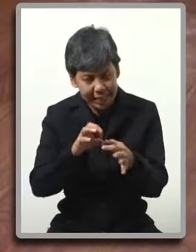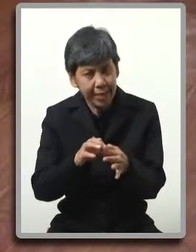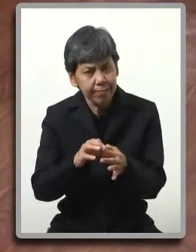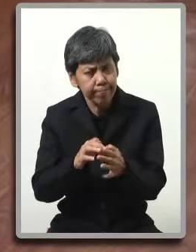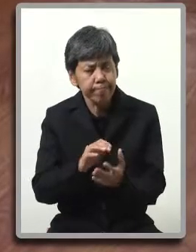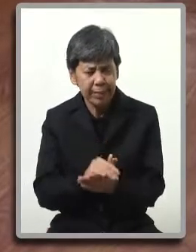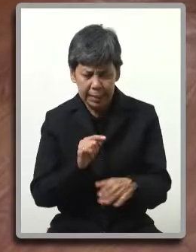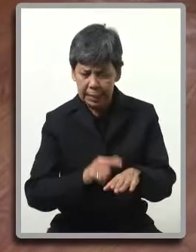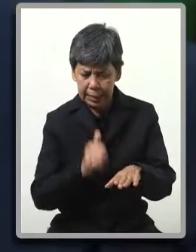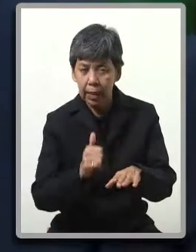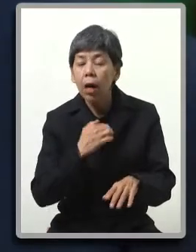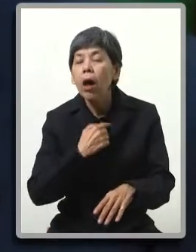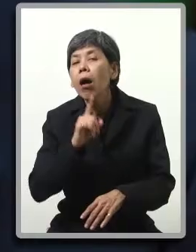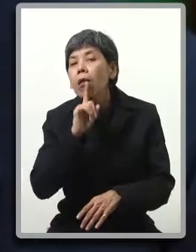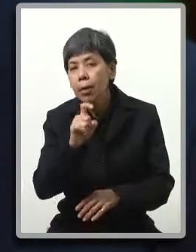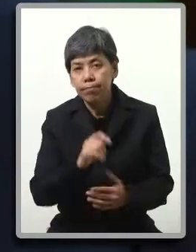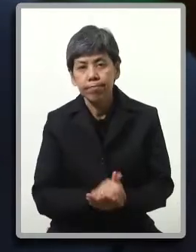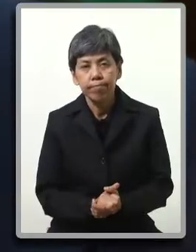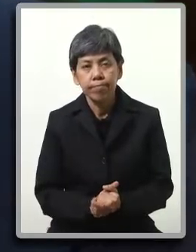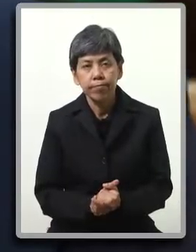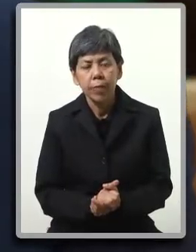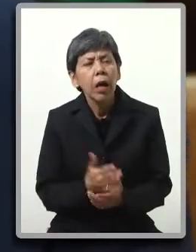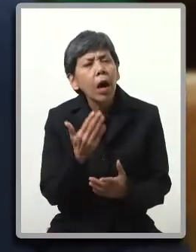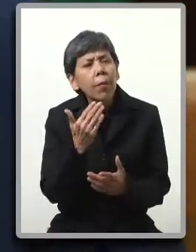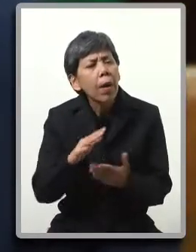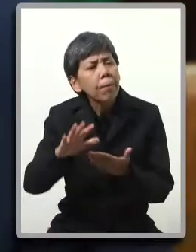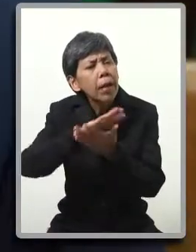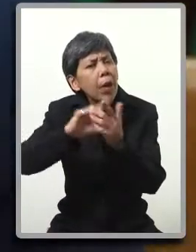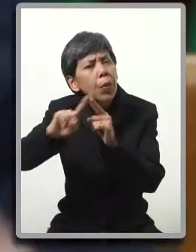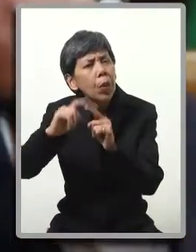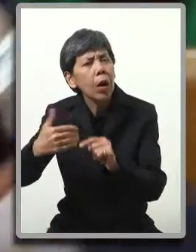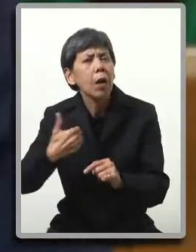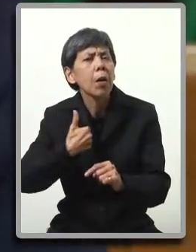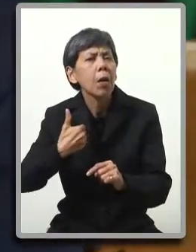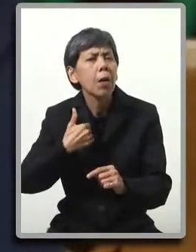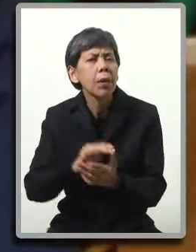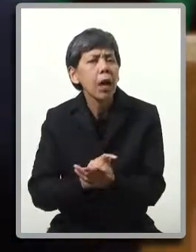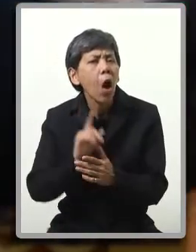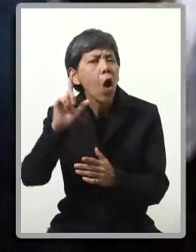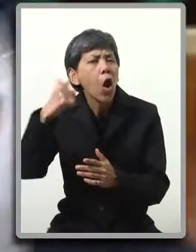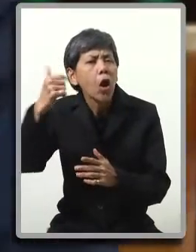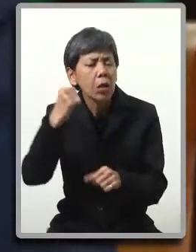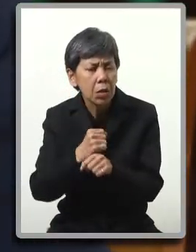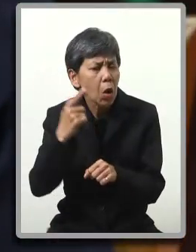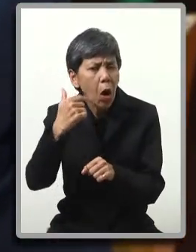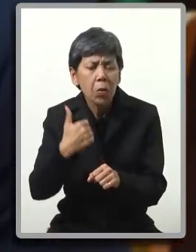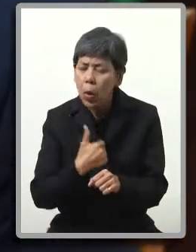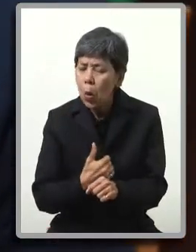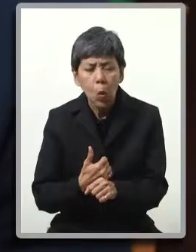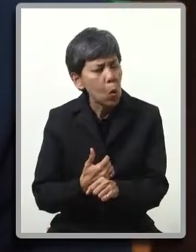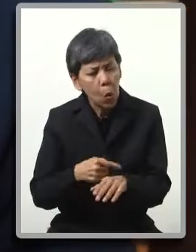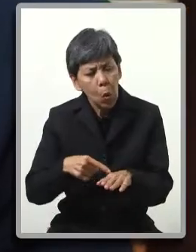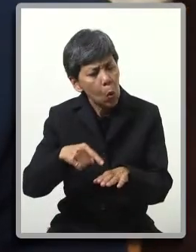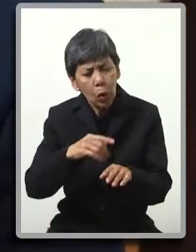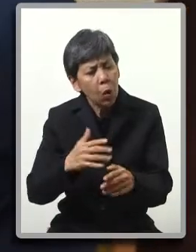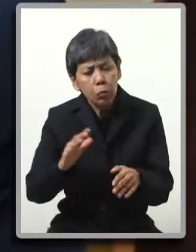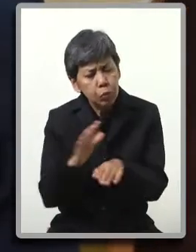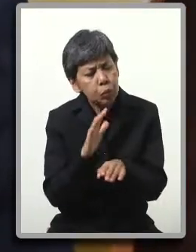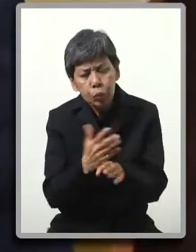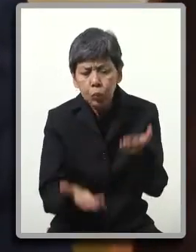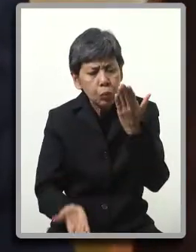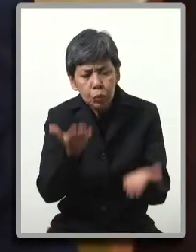กำหนดคนใช ้ ผมตั้งคำถามกลับแล้วกันทำไมในต่างประเทศเขาเนี่ยยกลอนดอนก็ได ้ ลอนดอนนี่คนขึ้นรถเมล์